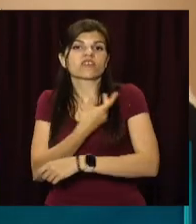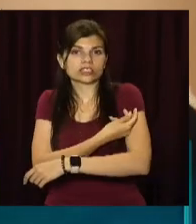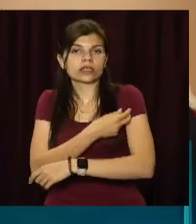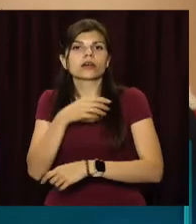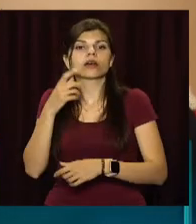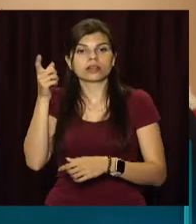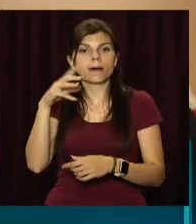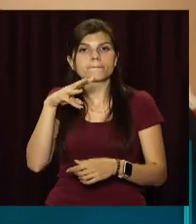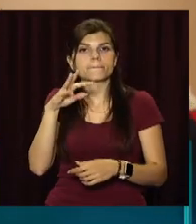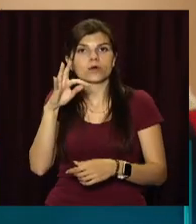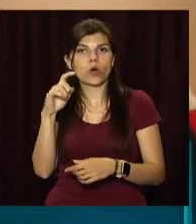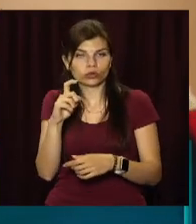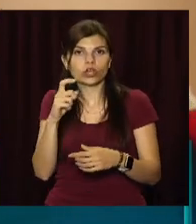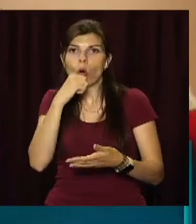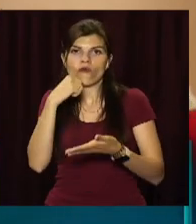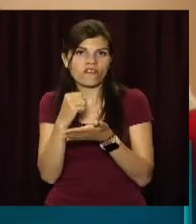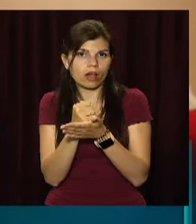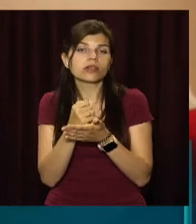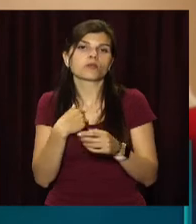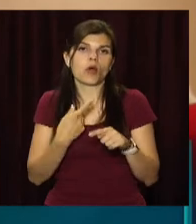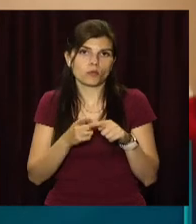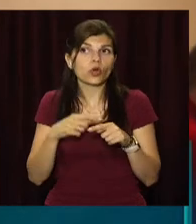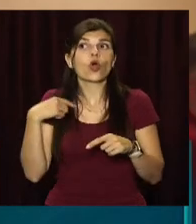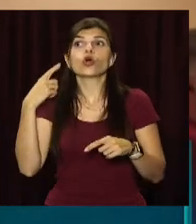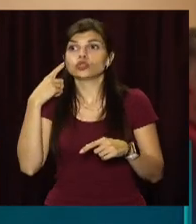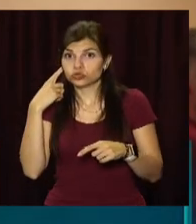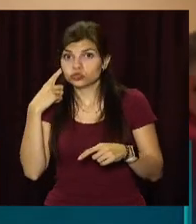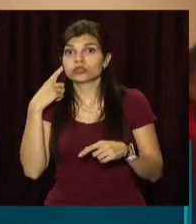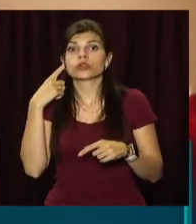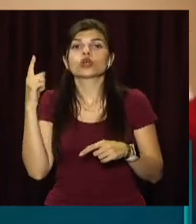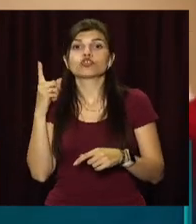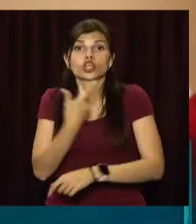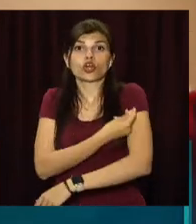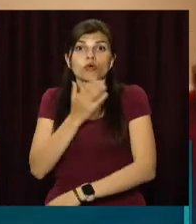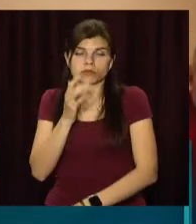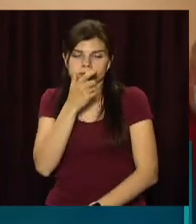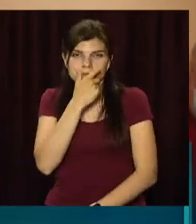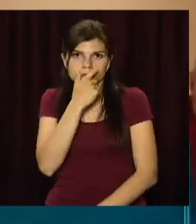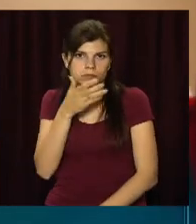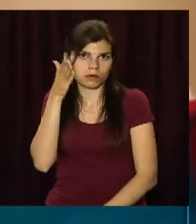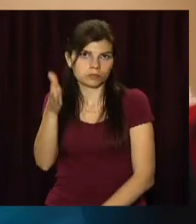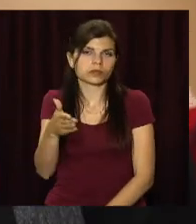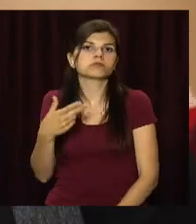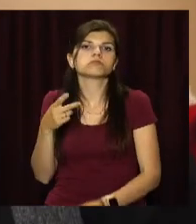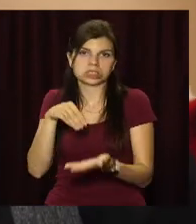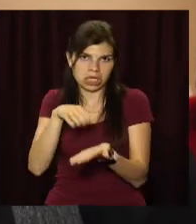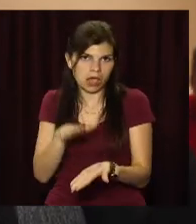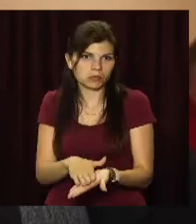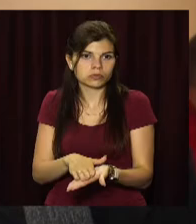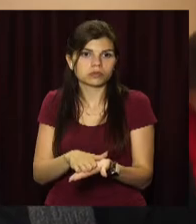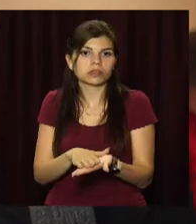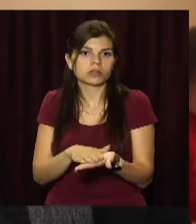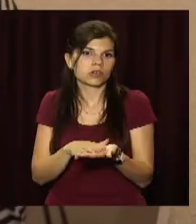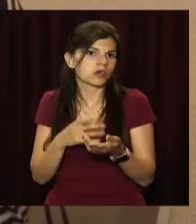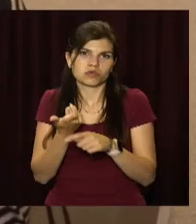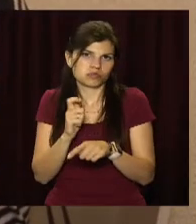ВОЗом. Тому я одразу вчора дізнався, що буде щеплення, і одразу записався. Все було